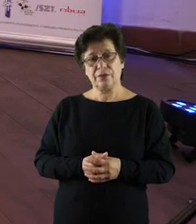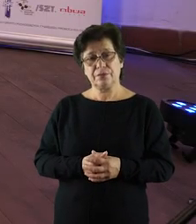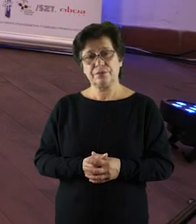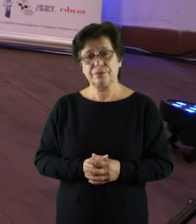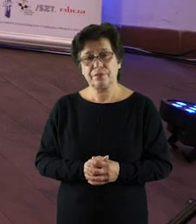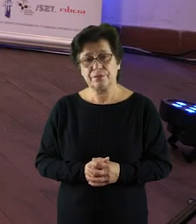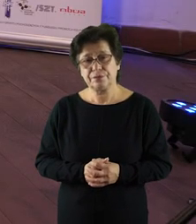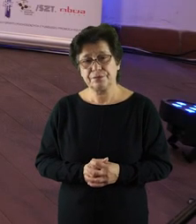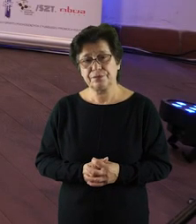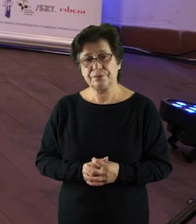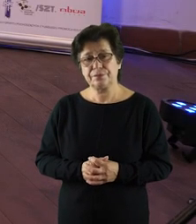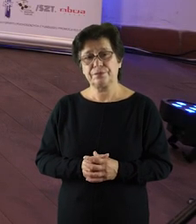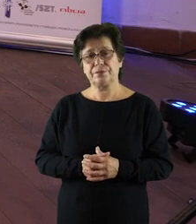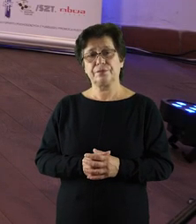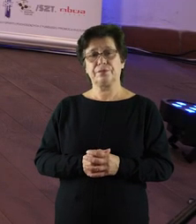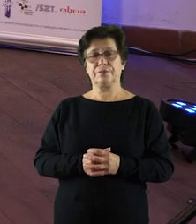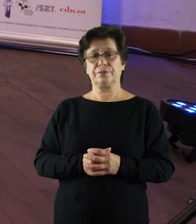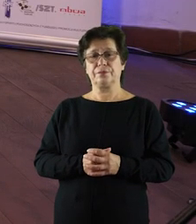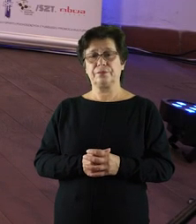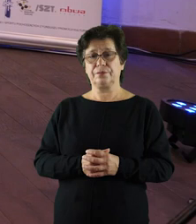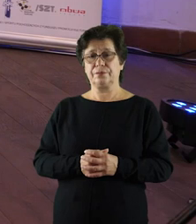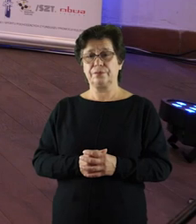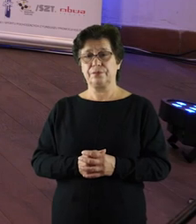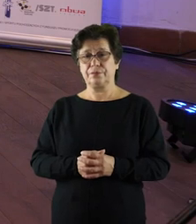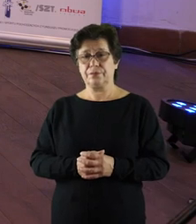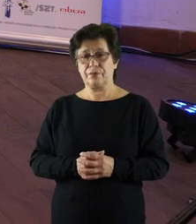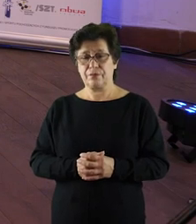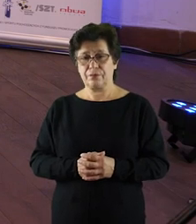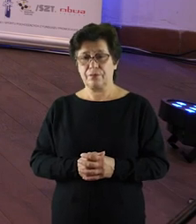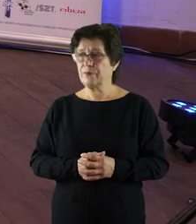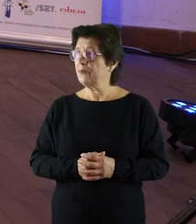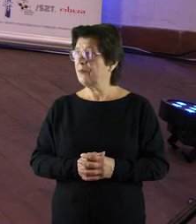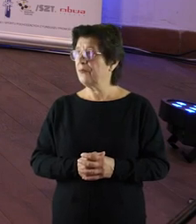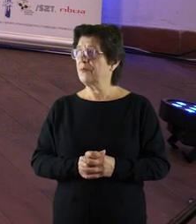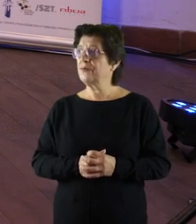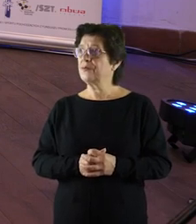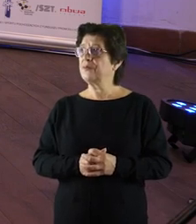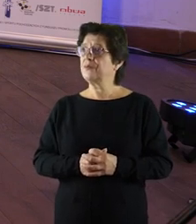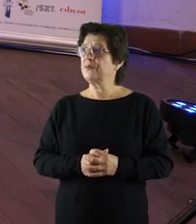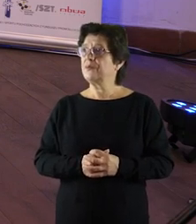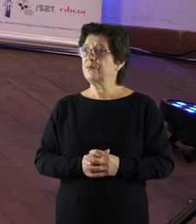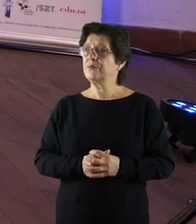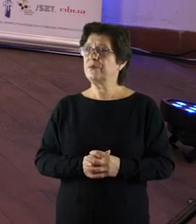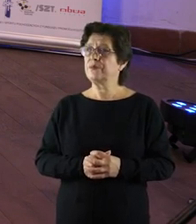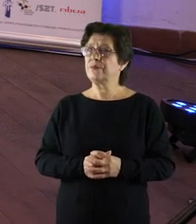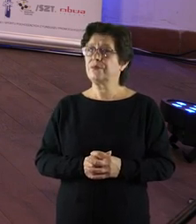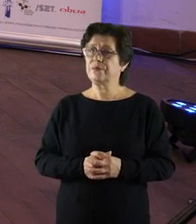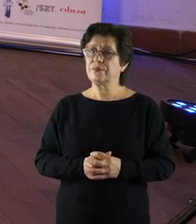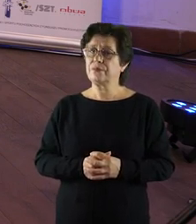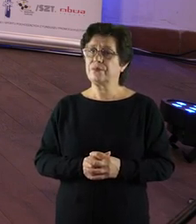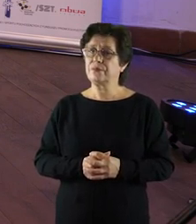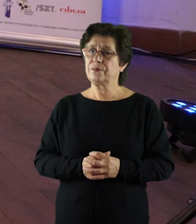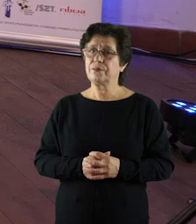mieszkają z osobami chorymi. A więc taką książkę kiedyś też napisałam. No i zbliżamy się do końca.